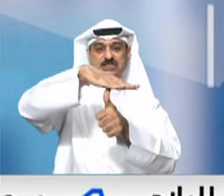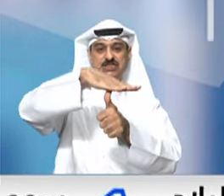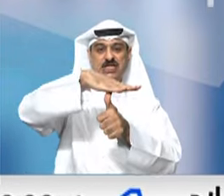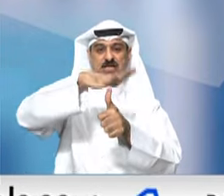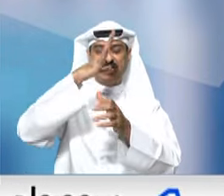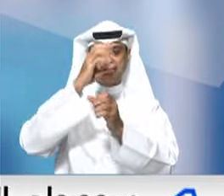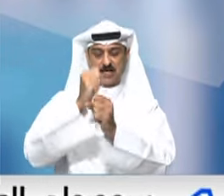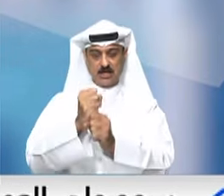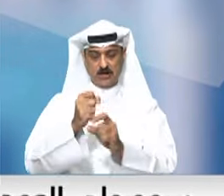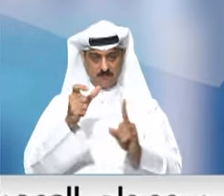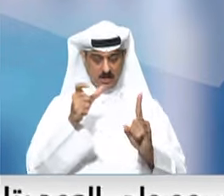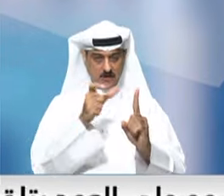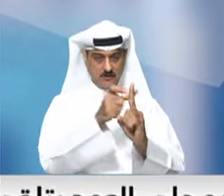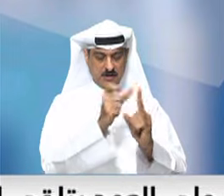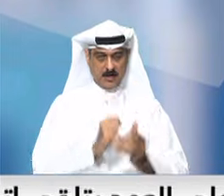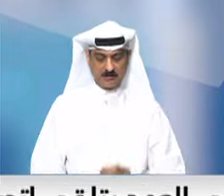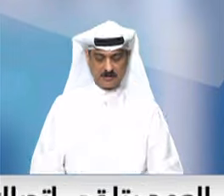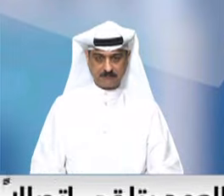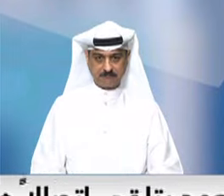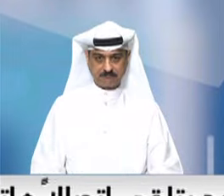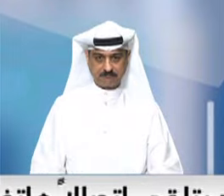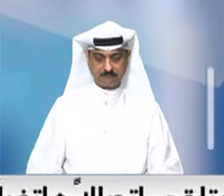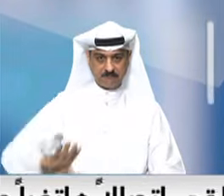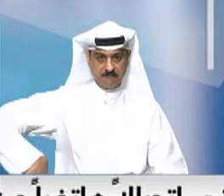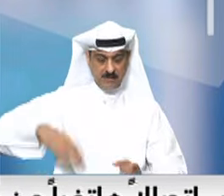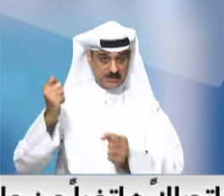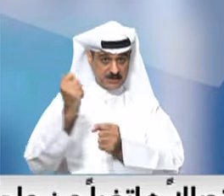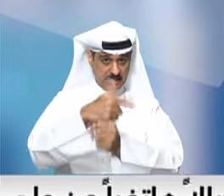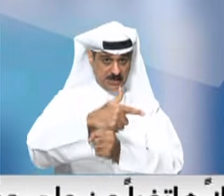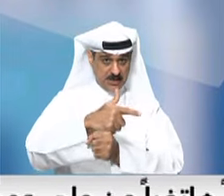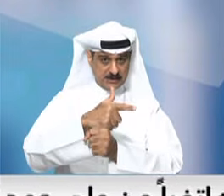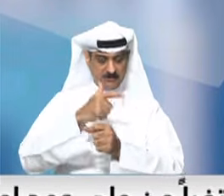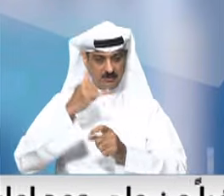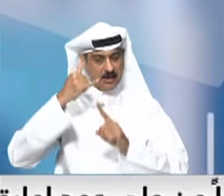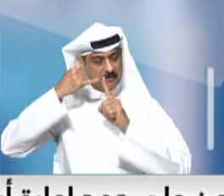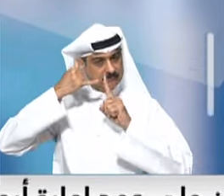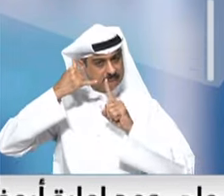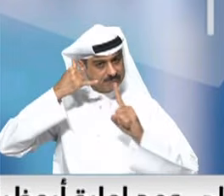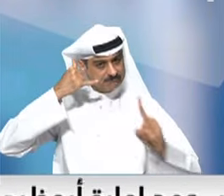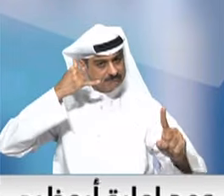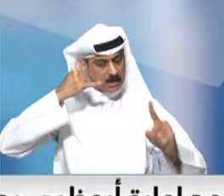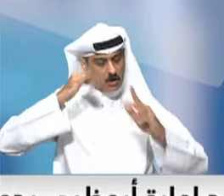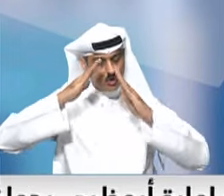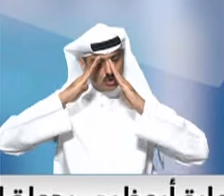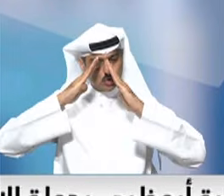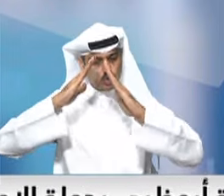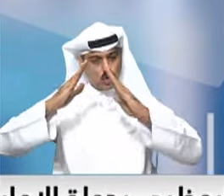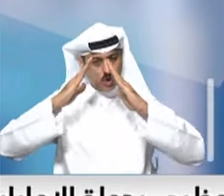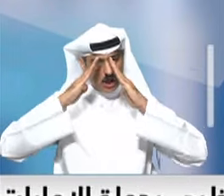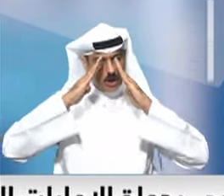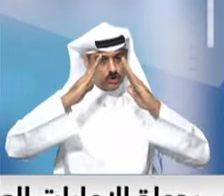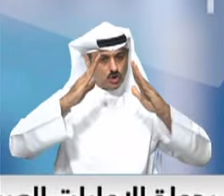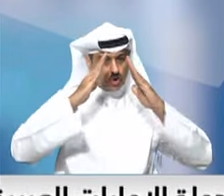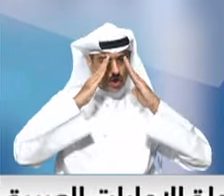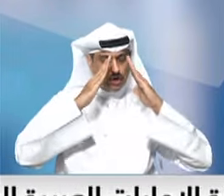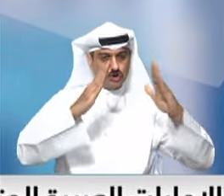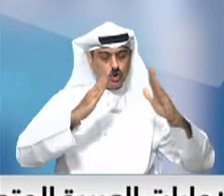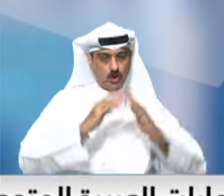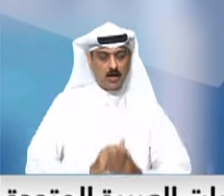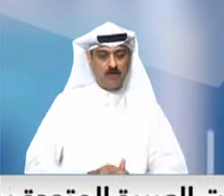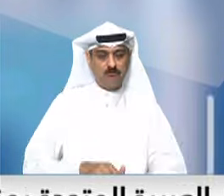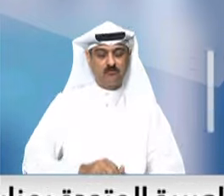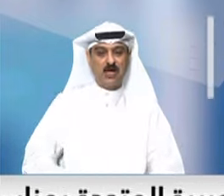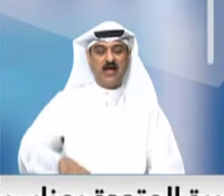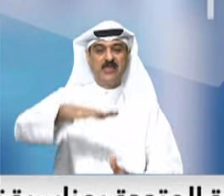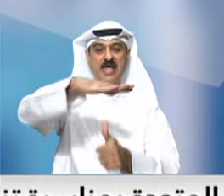حفظه الله ورعاه وقد شكر سمو ولي العهد الشيخ صباح خالد الحمد المبارك الصباح حفظه الله اخيه صاحب السمو